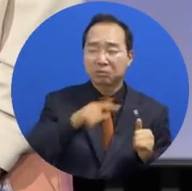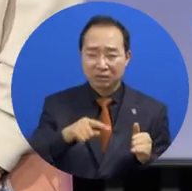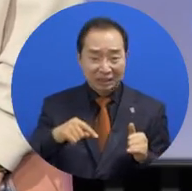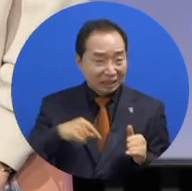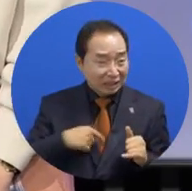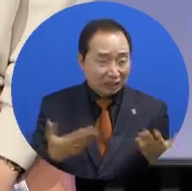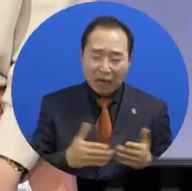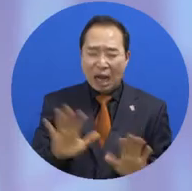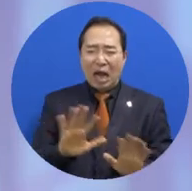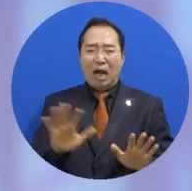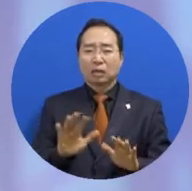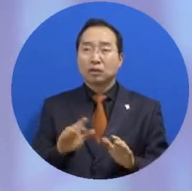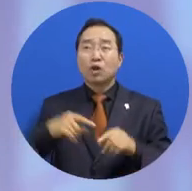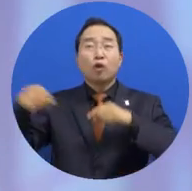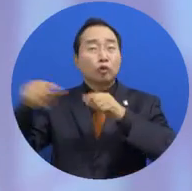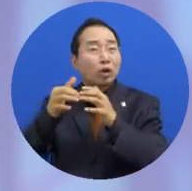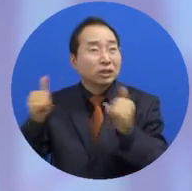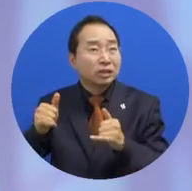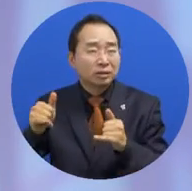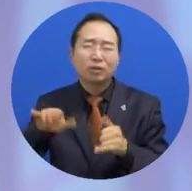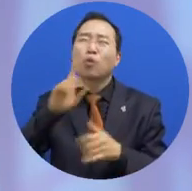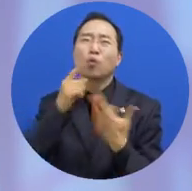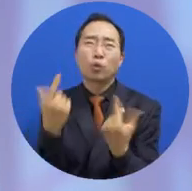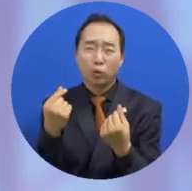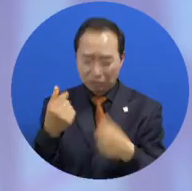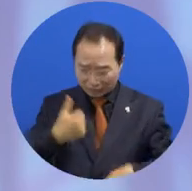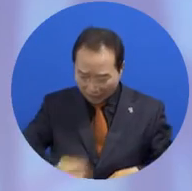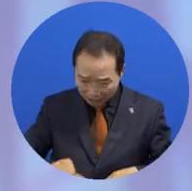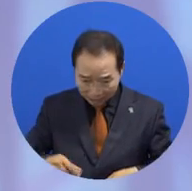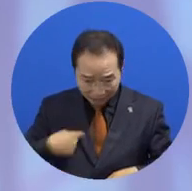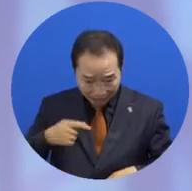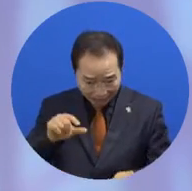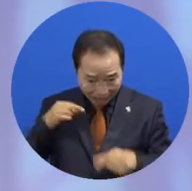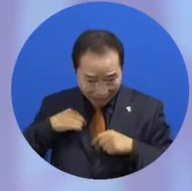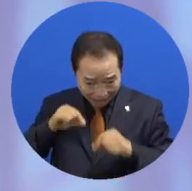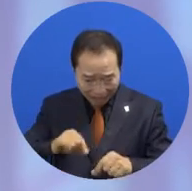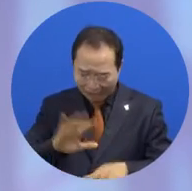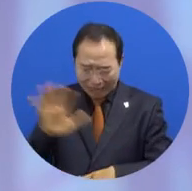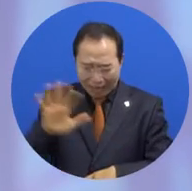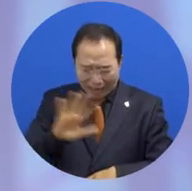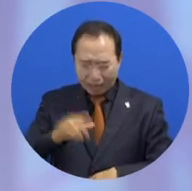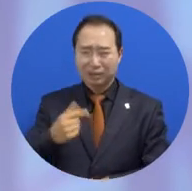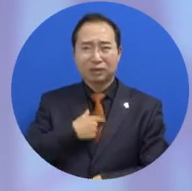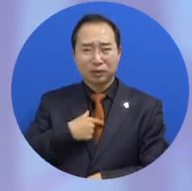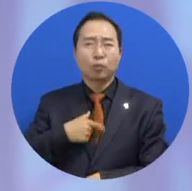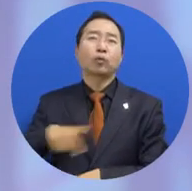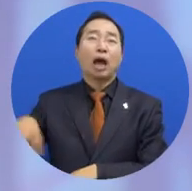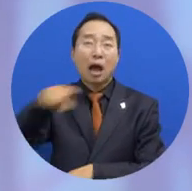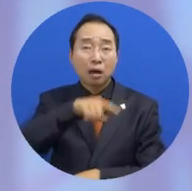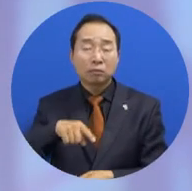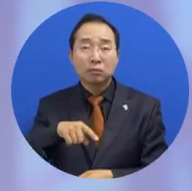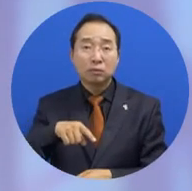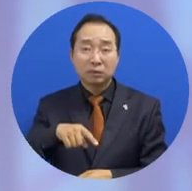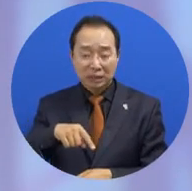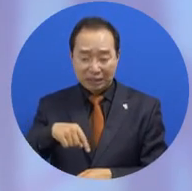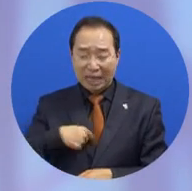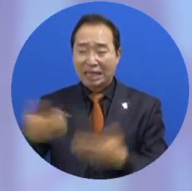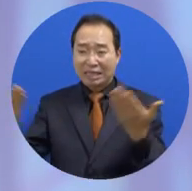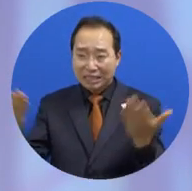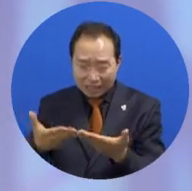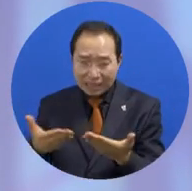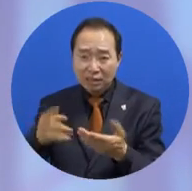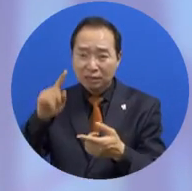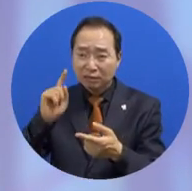다 그래요. 정치하는 분들은 더 하겠죠. 자식한테만은 이렇게 하라고 하고 싶지 않아 이러잖아요.